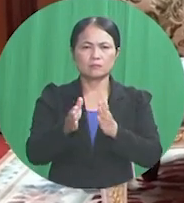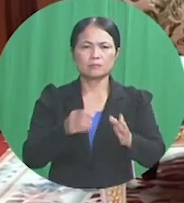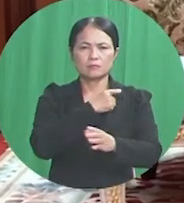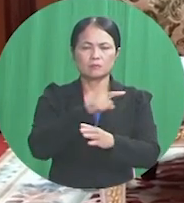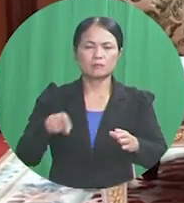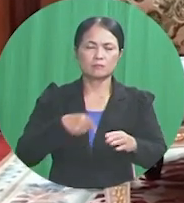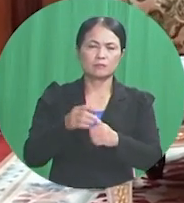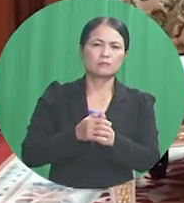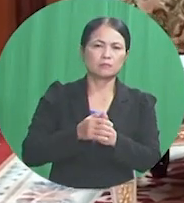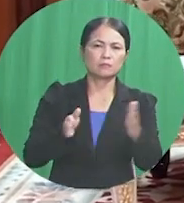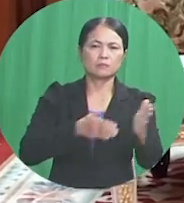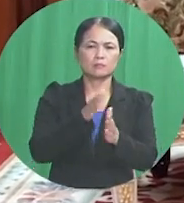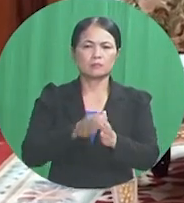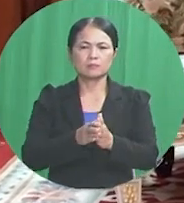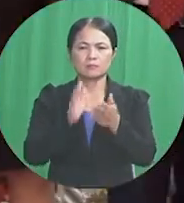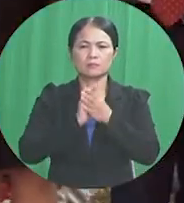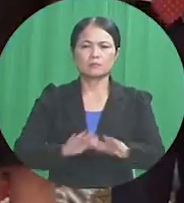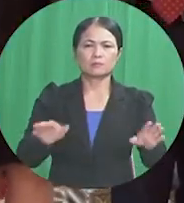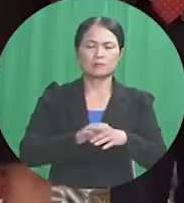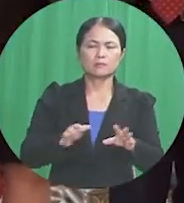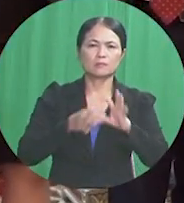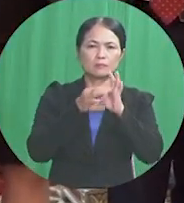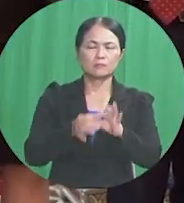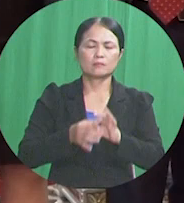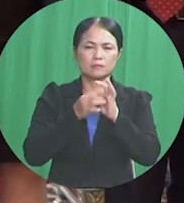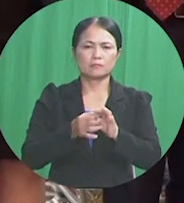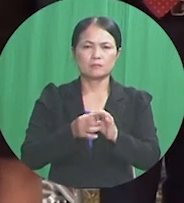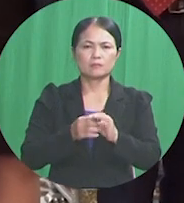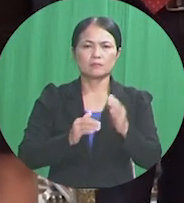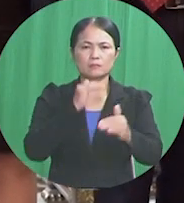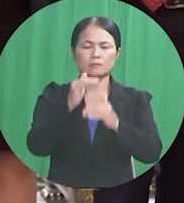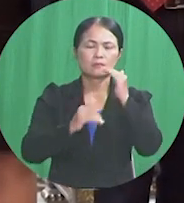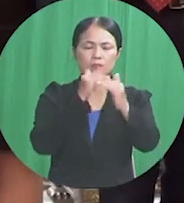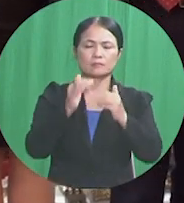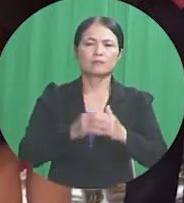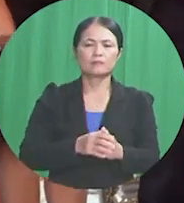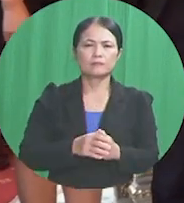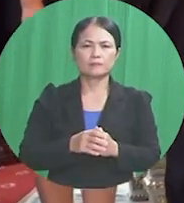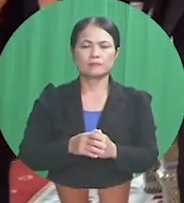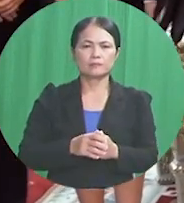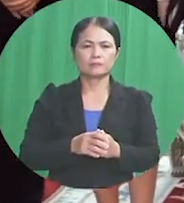เอาตื้อจีปรุงแดนในสันติพิบใกล้สหประชาการหนึ่งกาอภิวัต